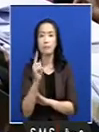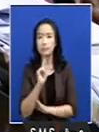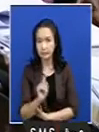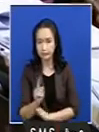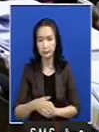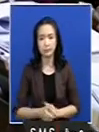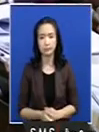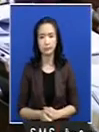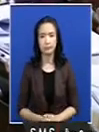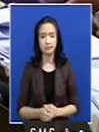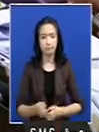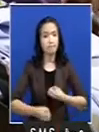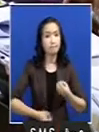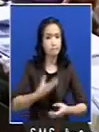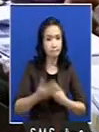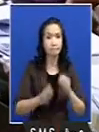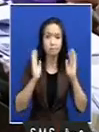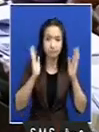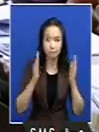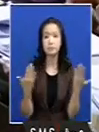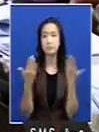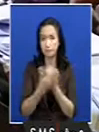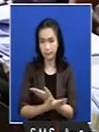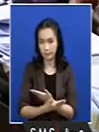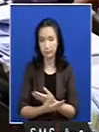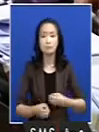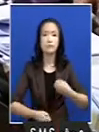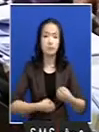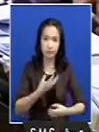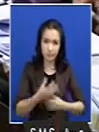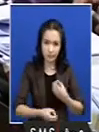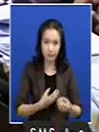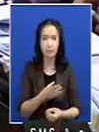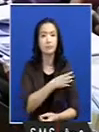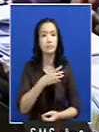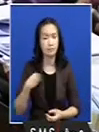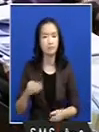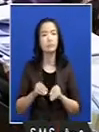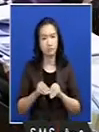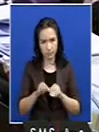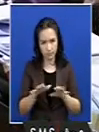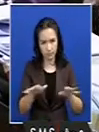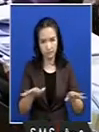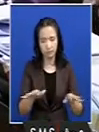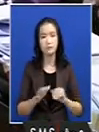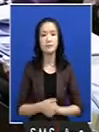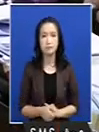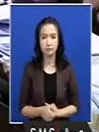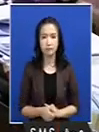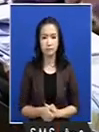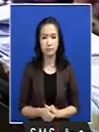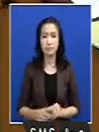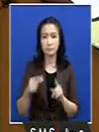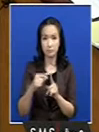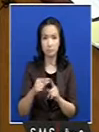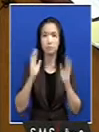ก้เป็นจากแสดงความคิดเห็นและรณรงค์เป็นแสดงความคิดเห็นและเผยแพร่เท่าที่สังเกตจะไม่มีคำ